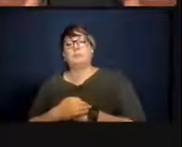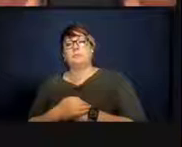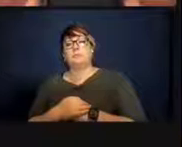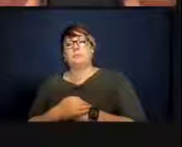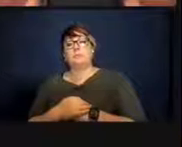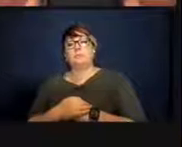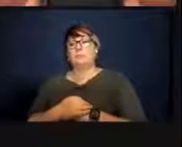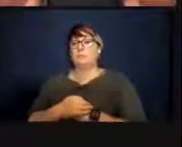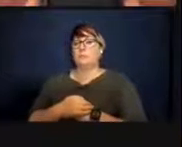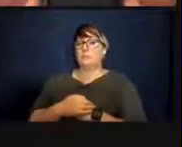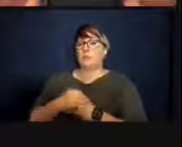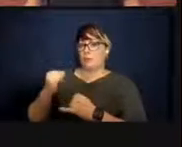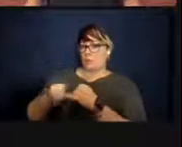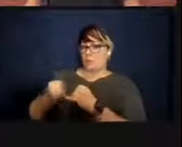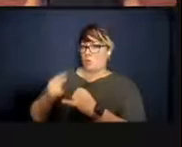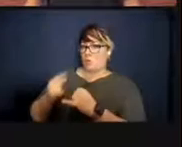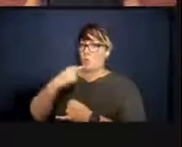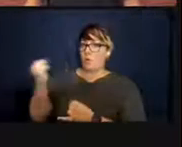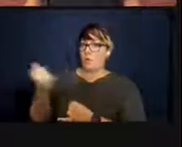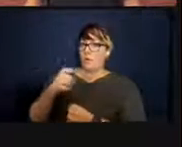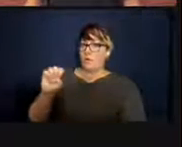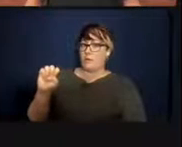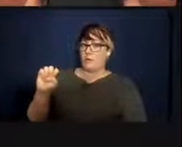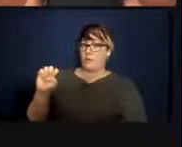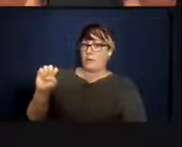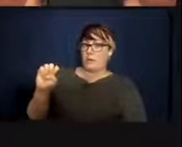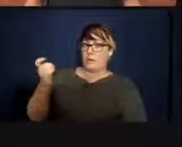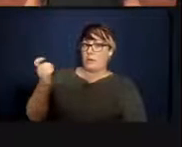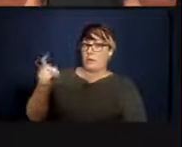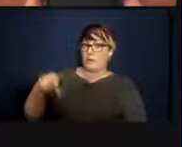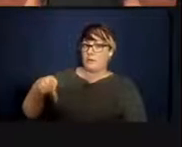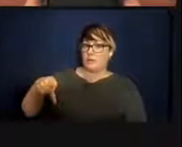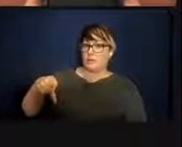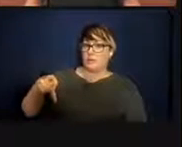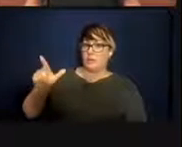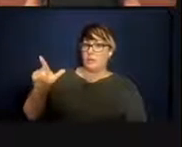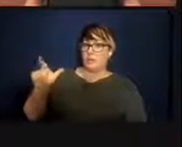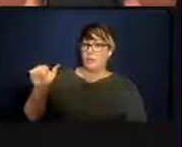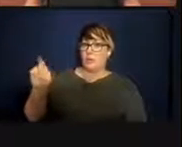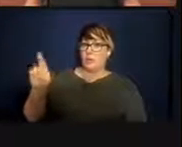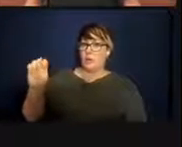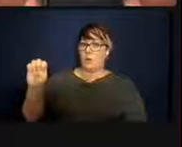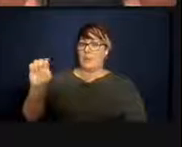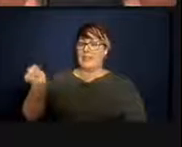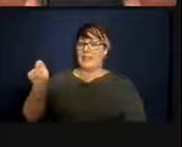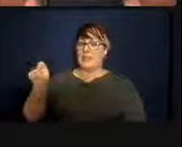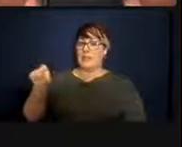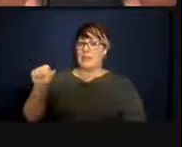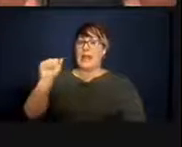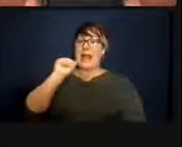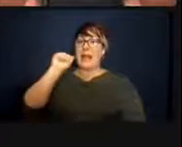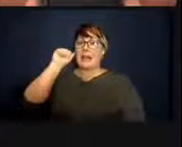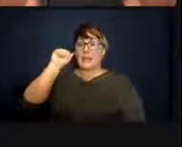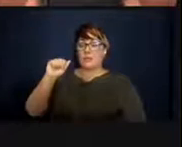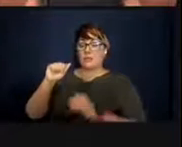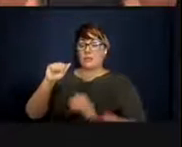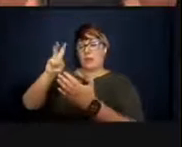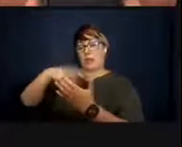لتطبيق هذا الموضوع. هناك أمر أخير يطلب من عدد من